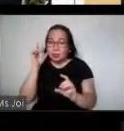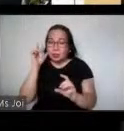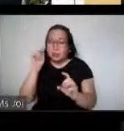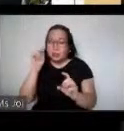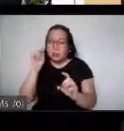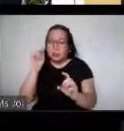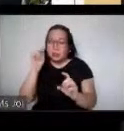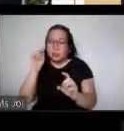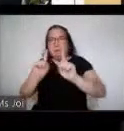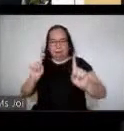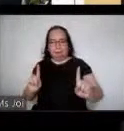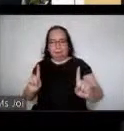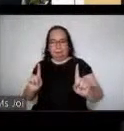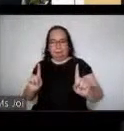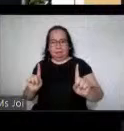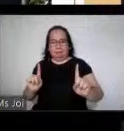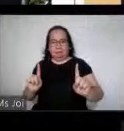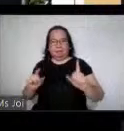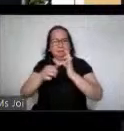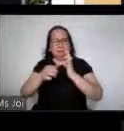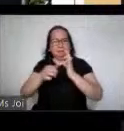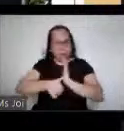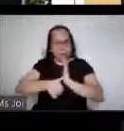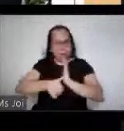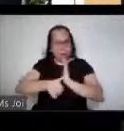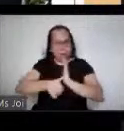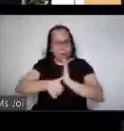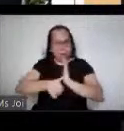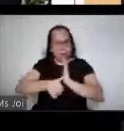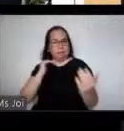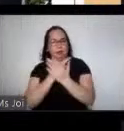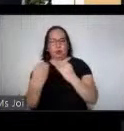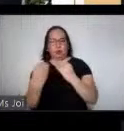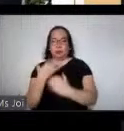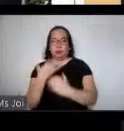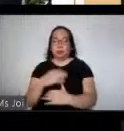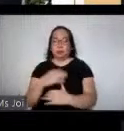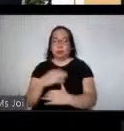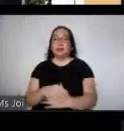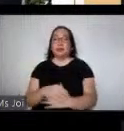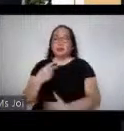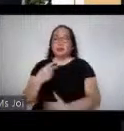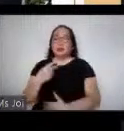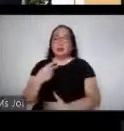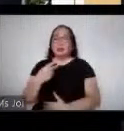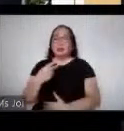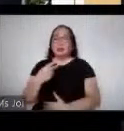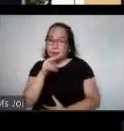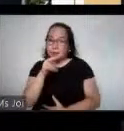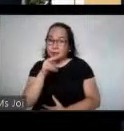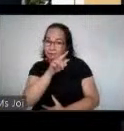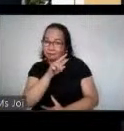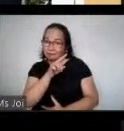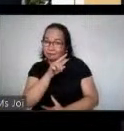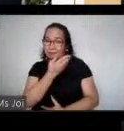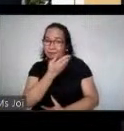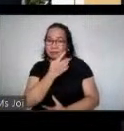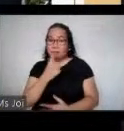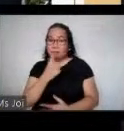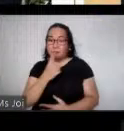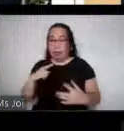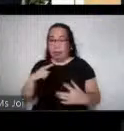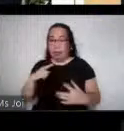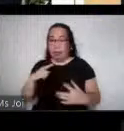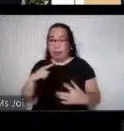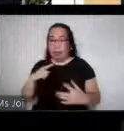distancing by getting infected. At natin dito sa screen, itong binyang buntis,